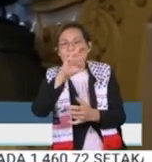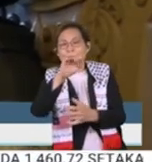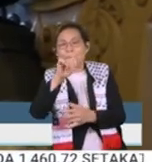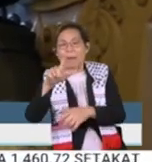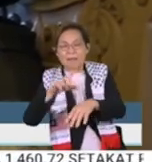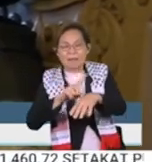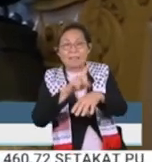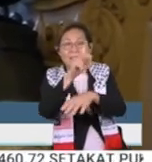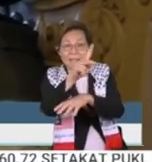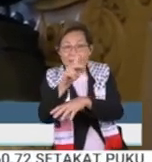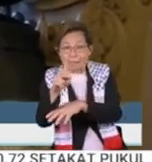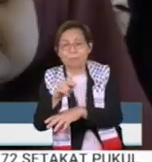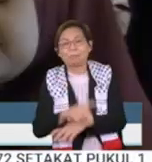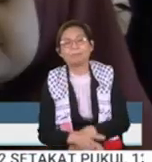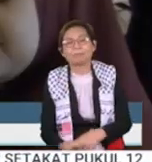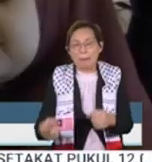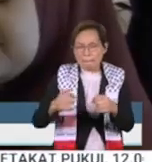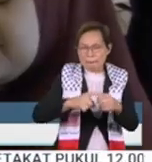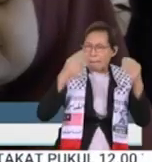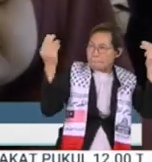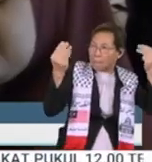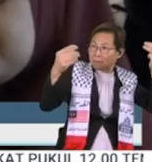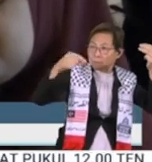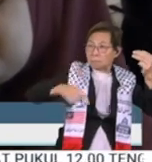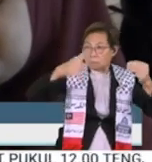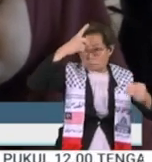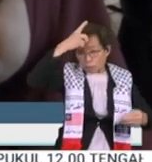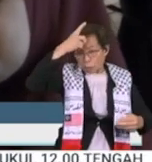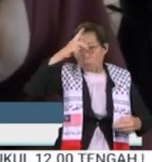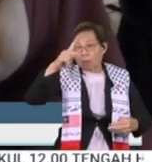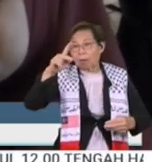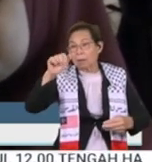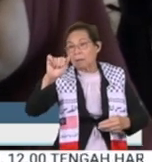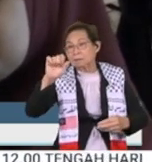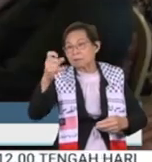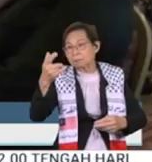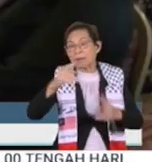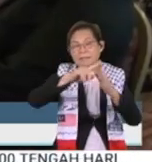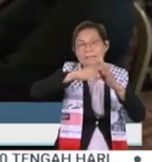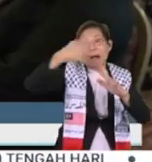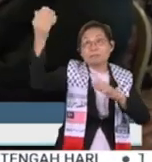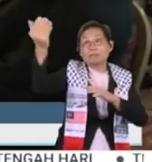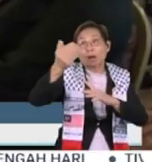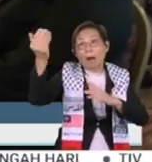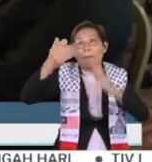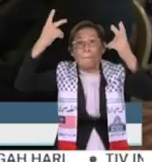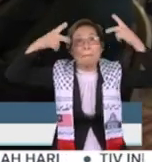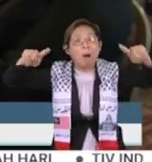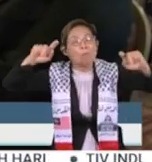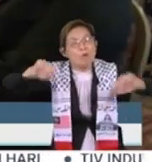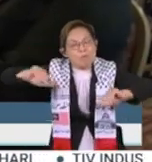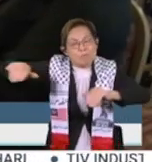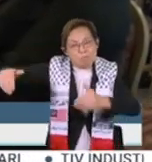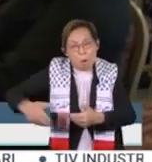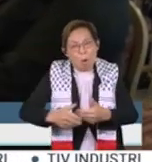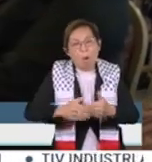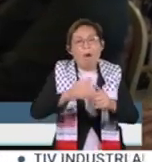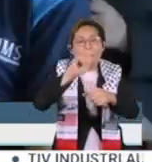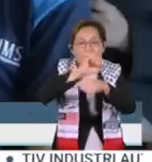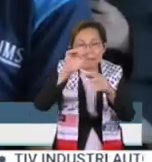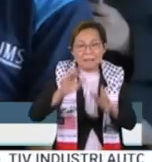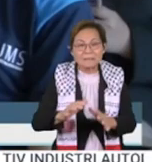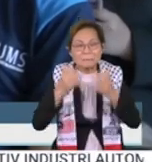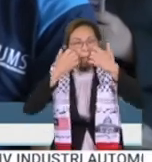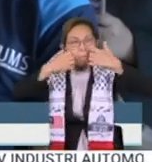Kota Kinabalu. Mengenai majlis ini, Datuk Kasim berharap pelaksanaan syarahan perdana dapat memperkenal tenaga pakar